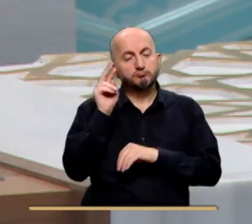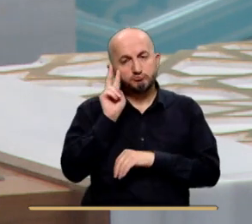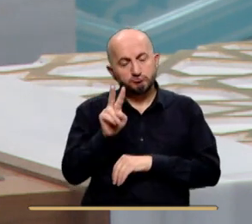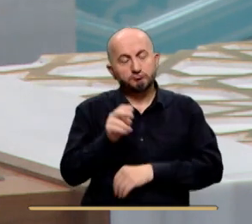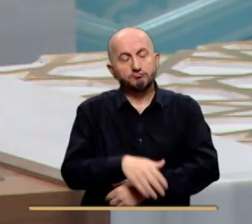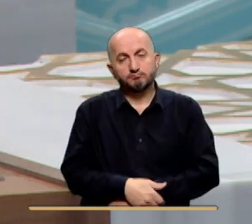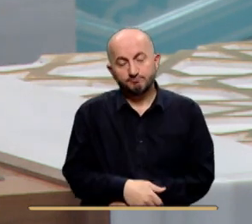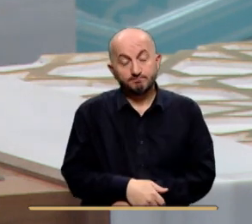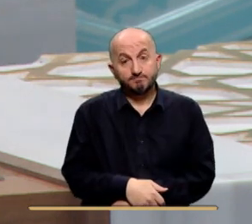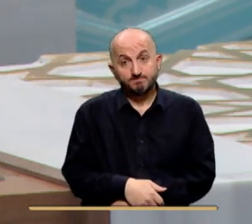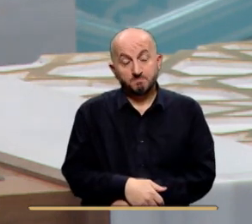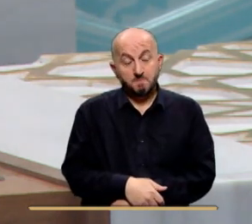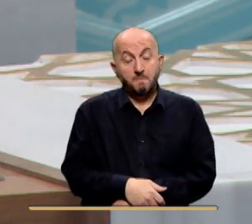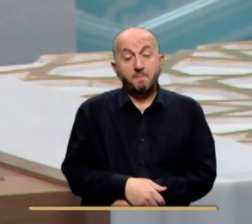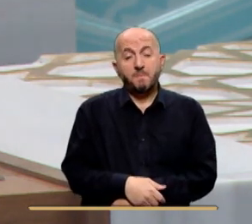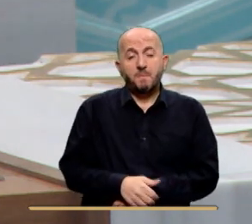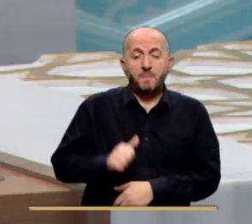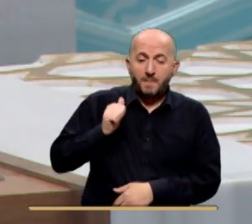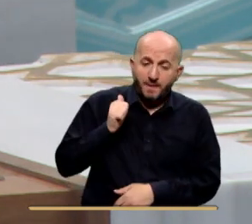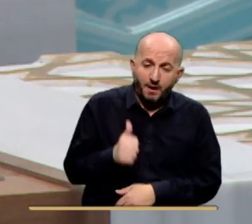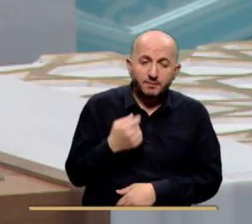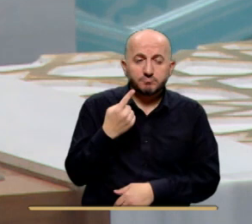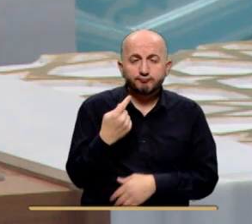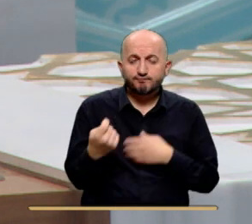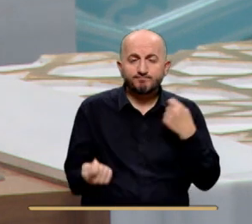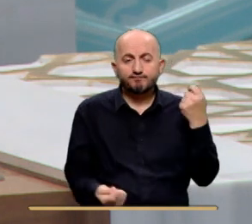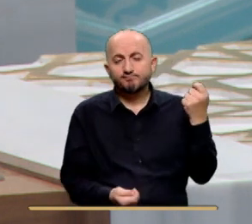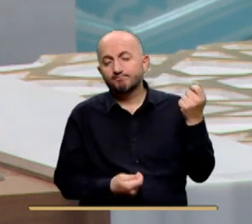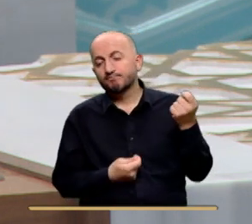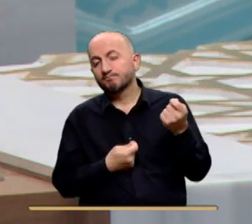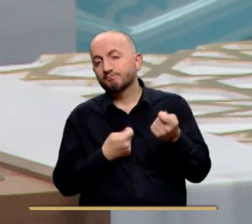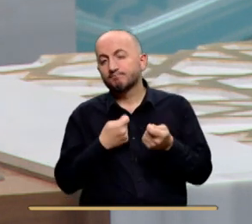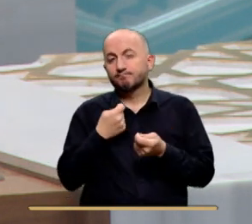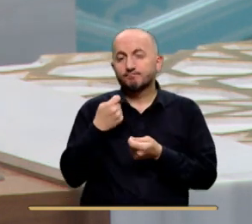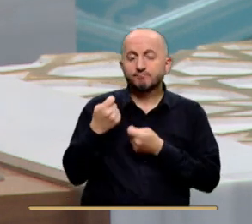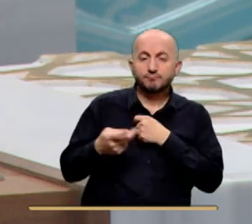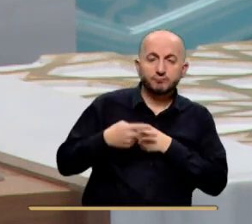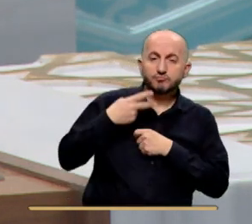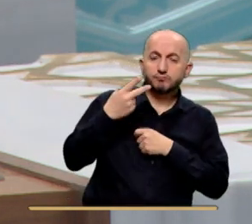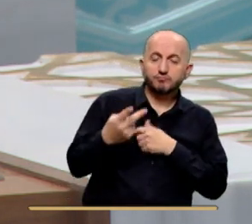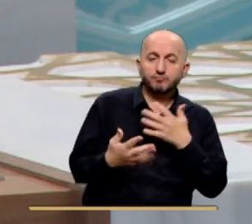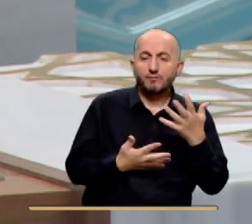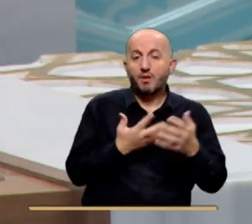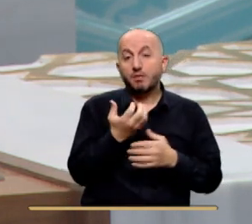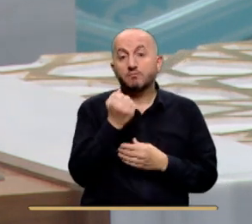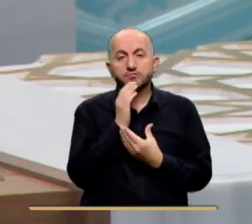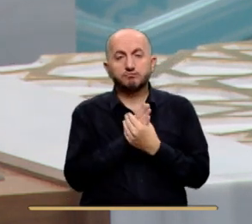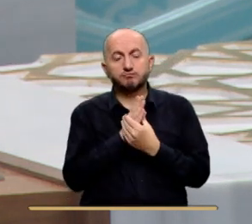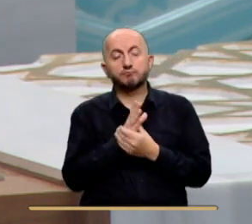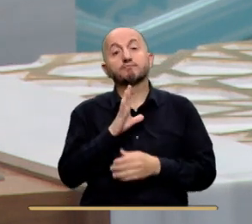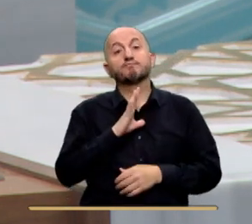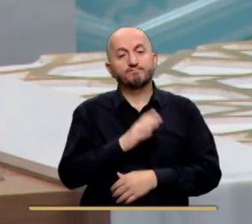görürüz. Yani her bir tavrından, davranışından, sözünden, hareketinden alacağımız dersler var.